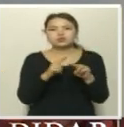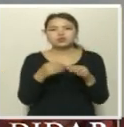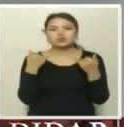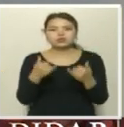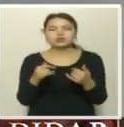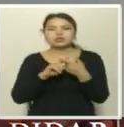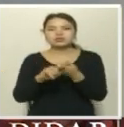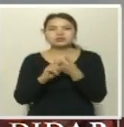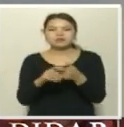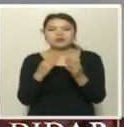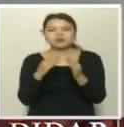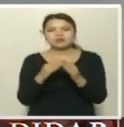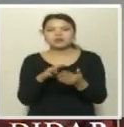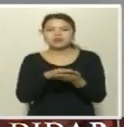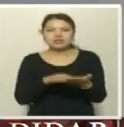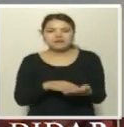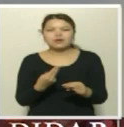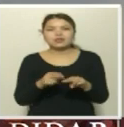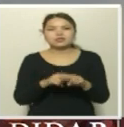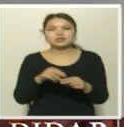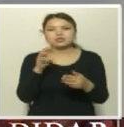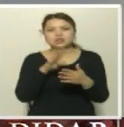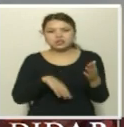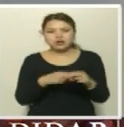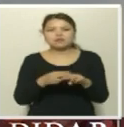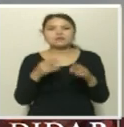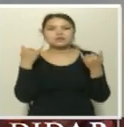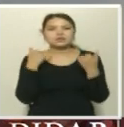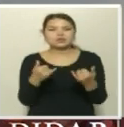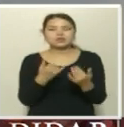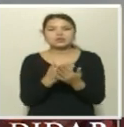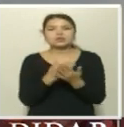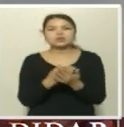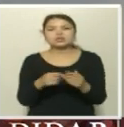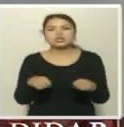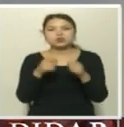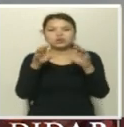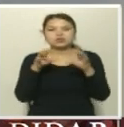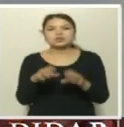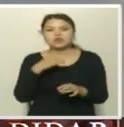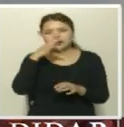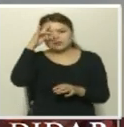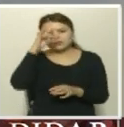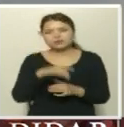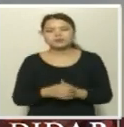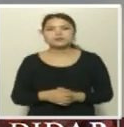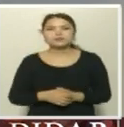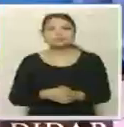их отношении составлены протоколы по статье 437 Кодекса об административных правонарушениях Республики